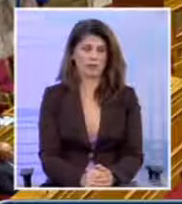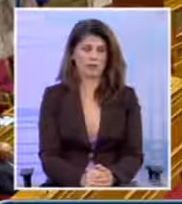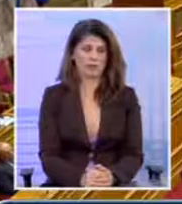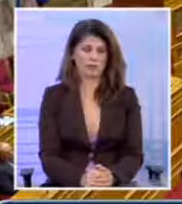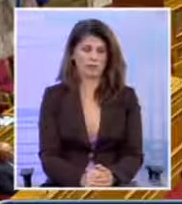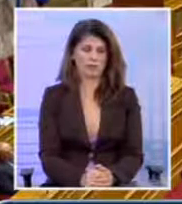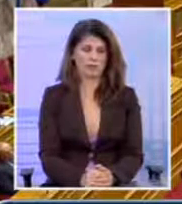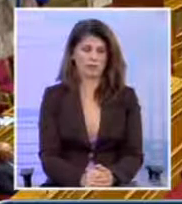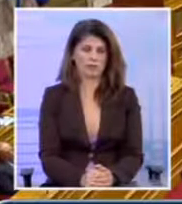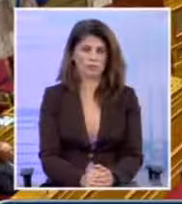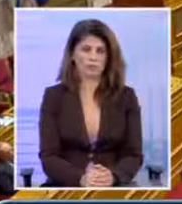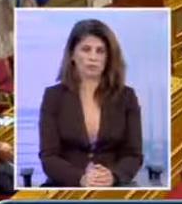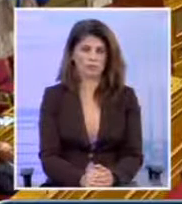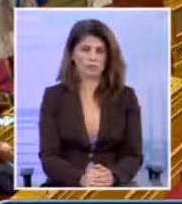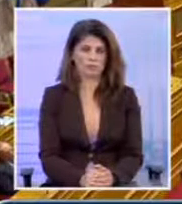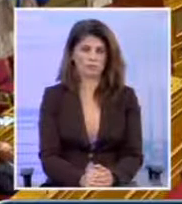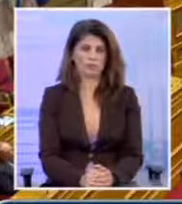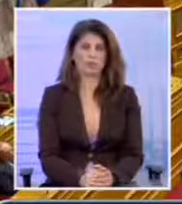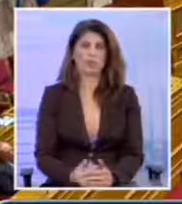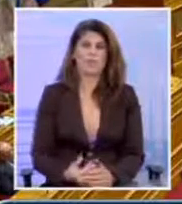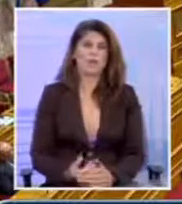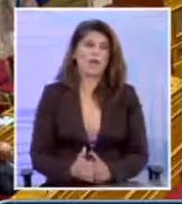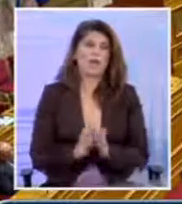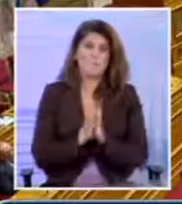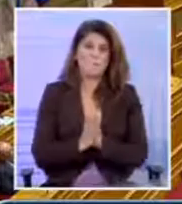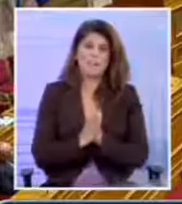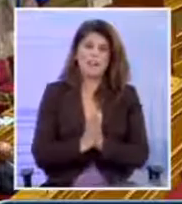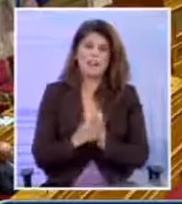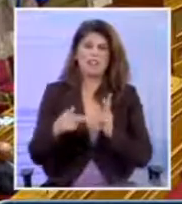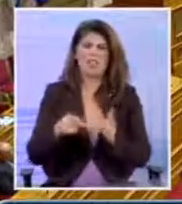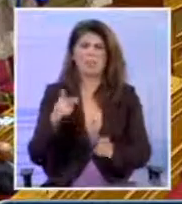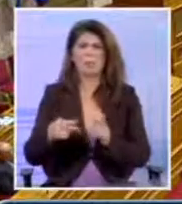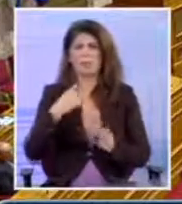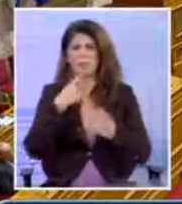Δαβάκη, κύριε Δαβάκη, μάλιστα. Παρακαλώ,